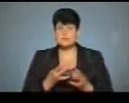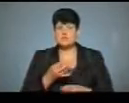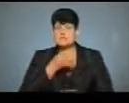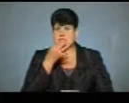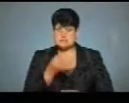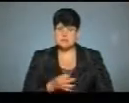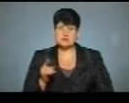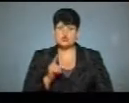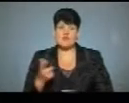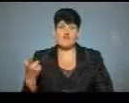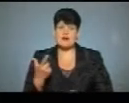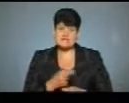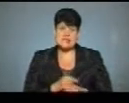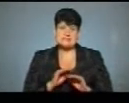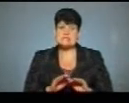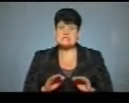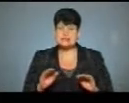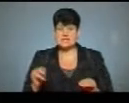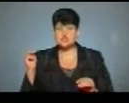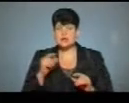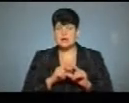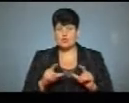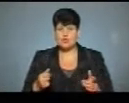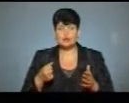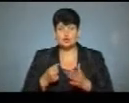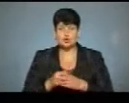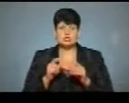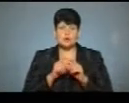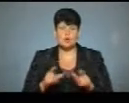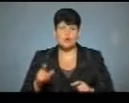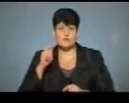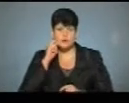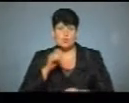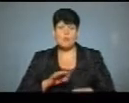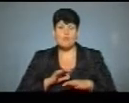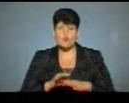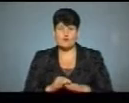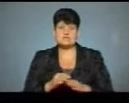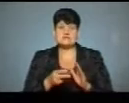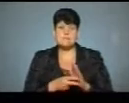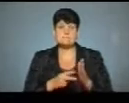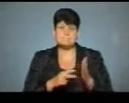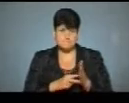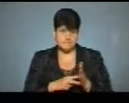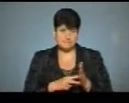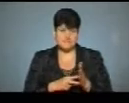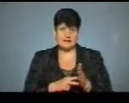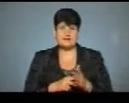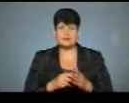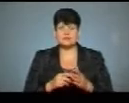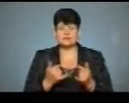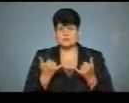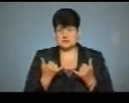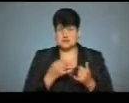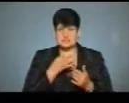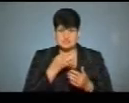що вакцинація дітей шкільного і дошкільного віку, вона проводиться планомірно, вона не є тільки, що зараз сказали, і